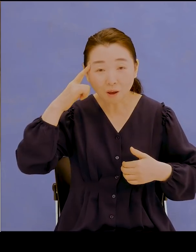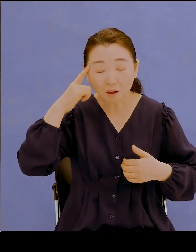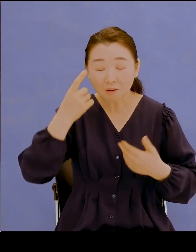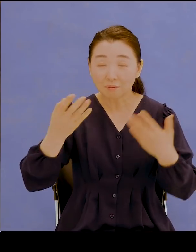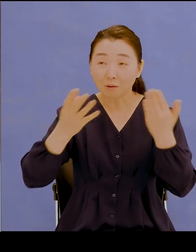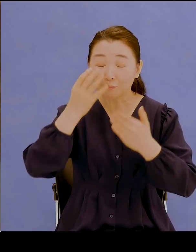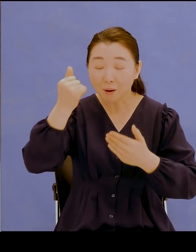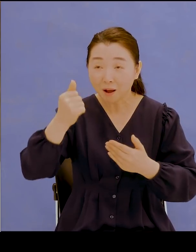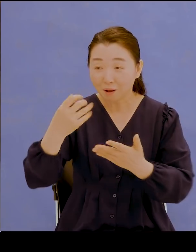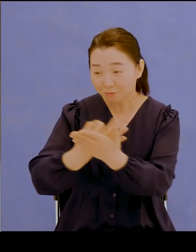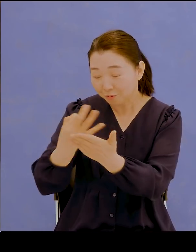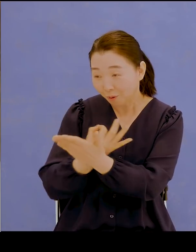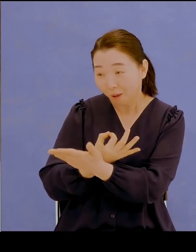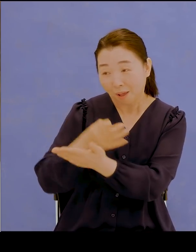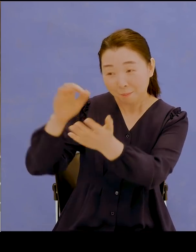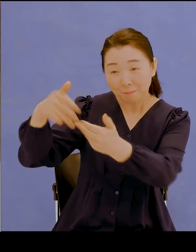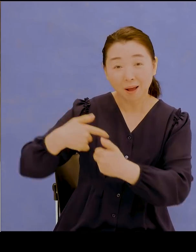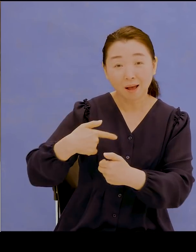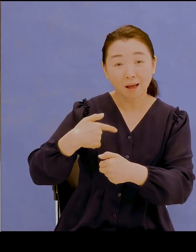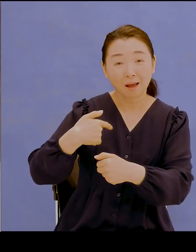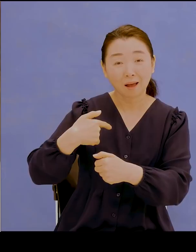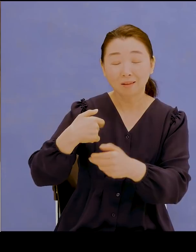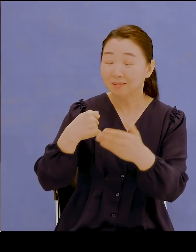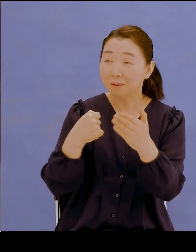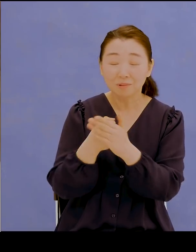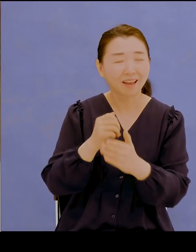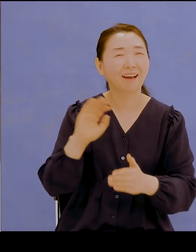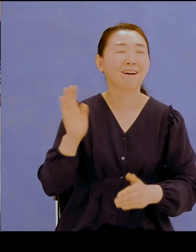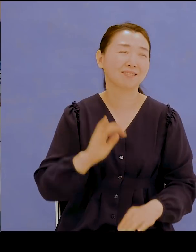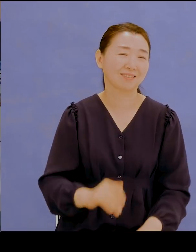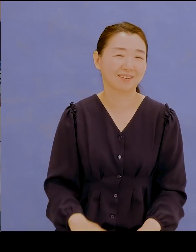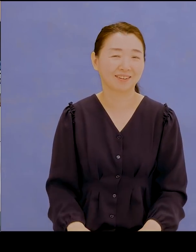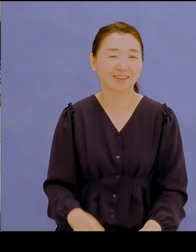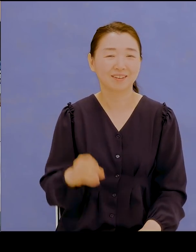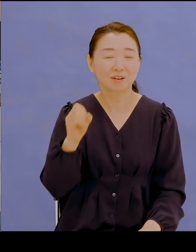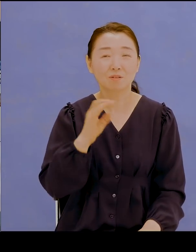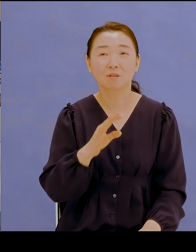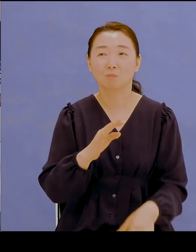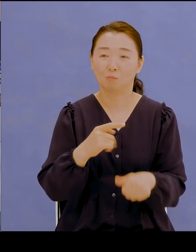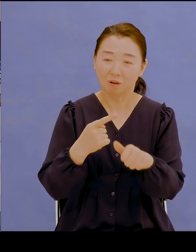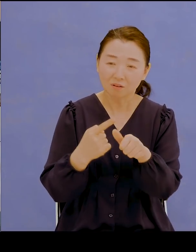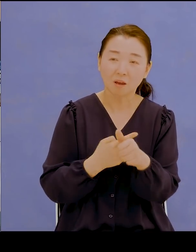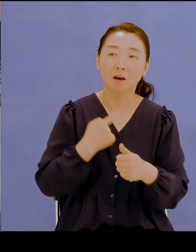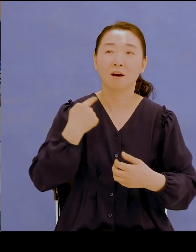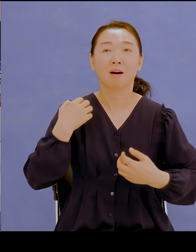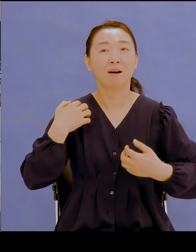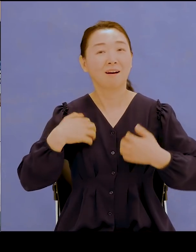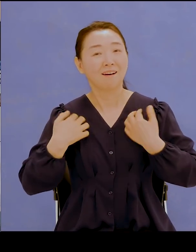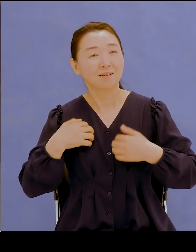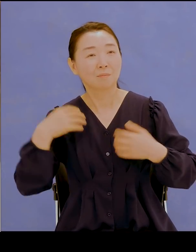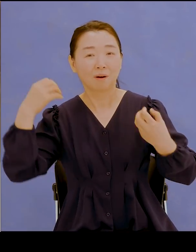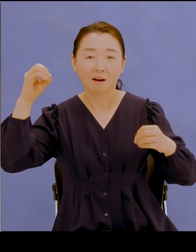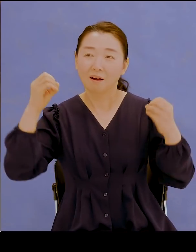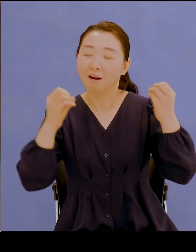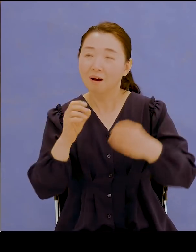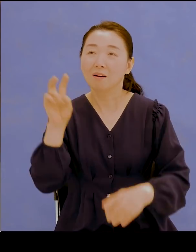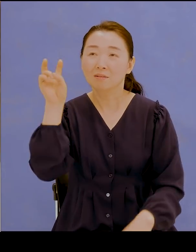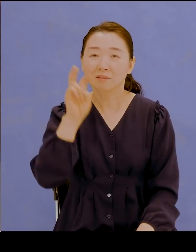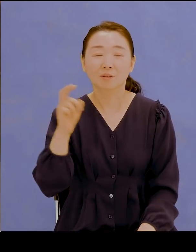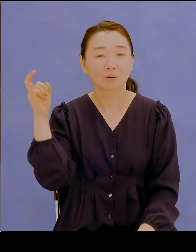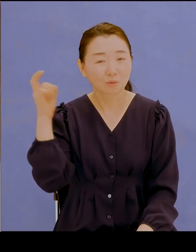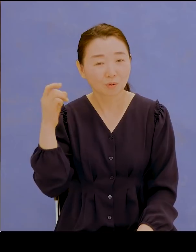돼서 출연료가 많이 들어와서 그게 아니라 알 수 없는 기쁨이 막 오니까 막 이렇게 돌았다가 막 찬양을 들었다가